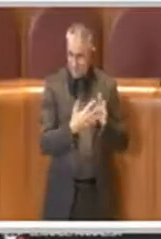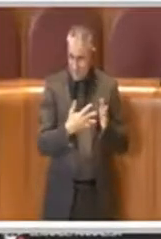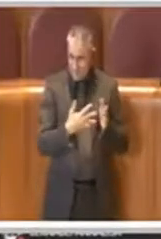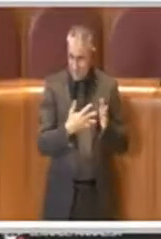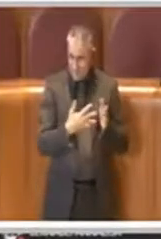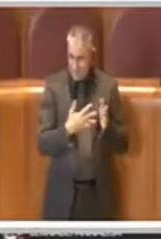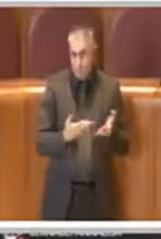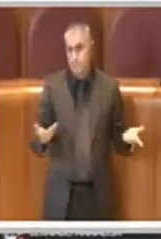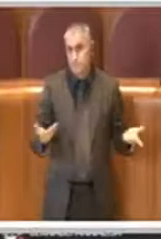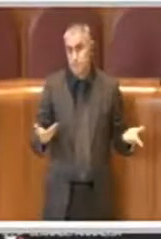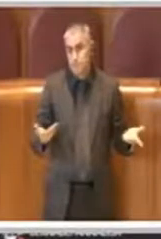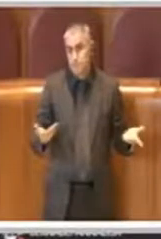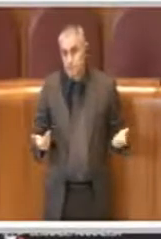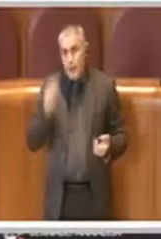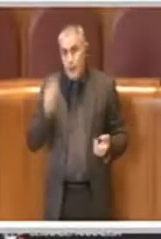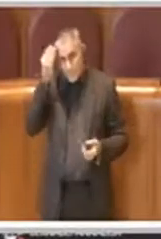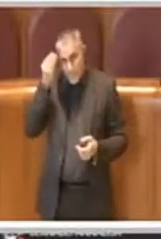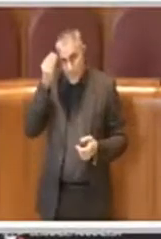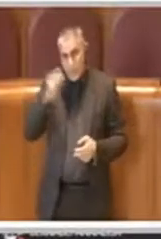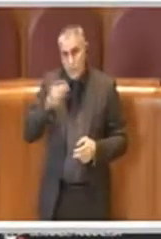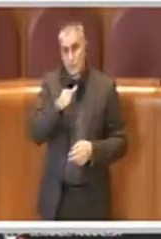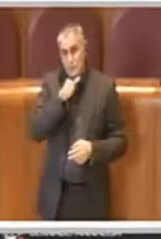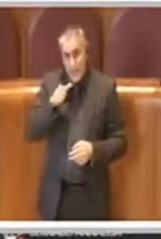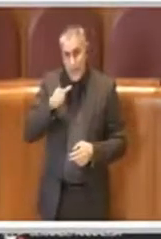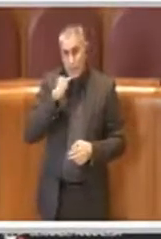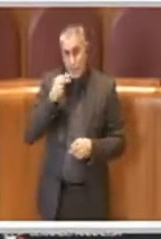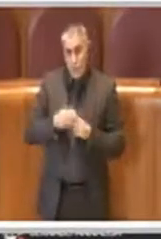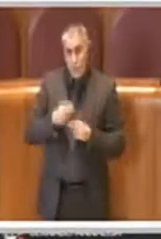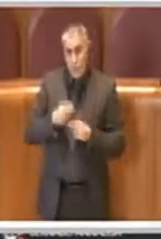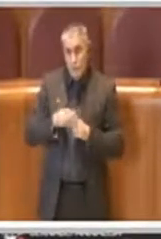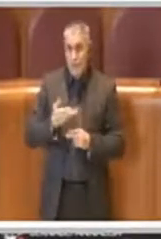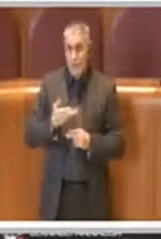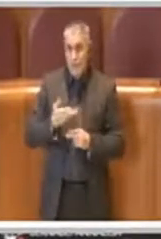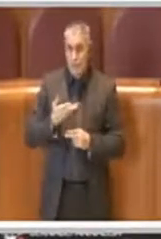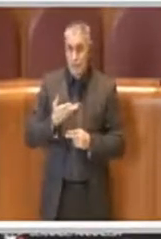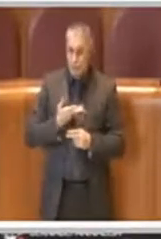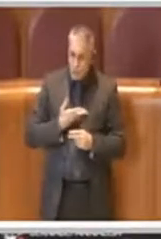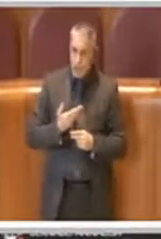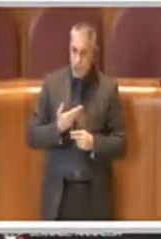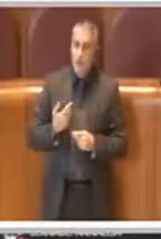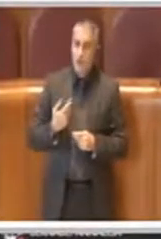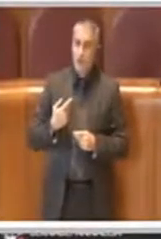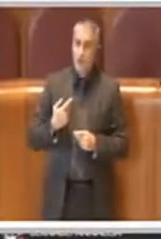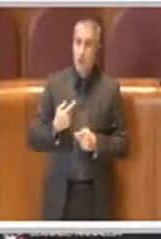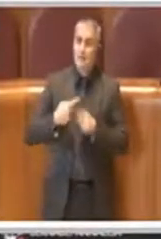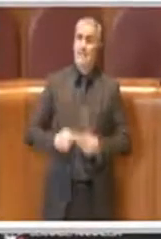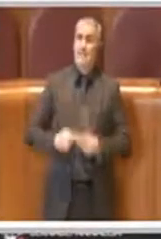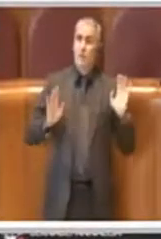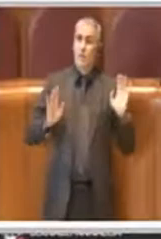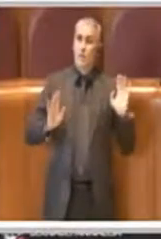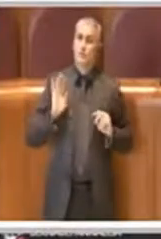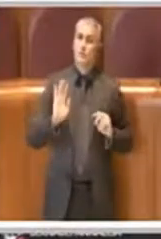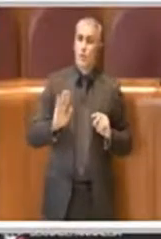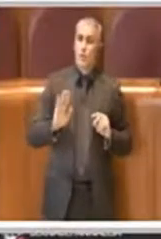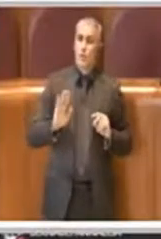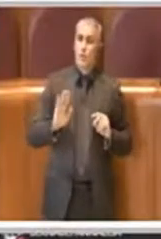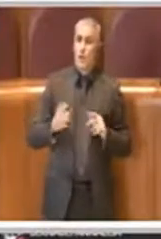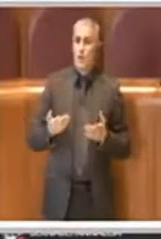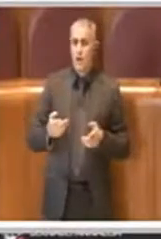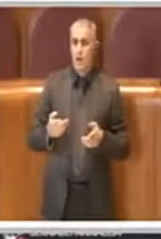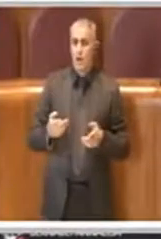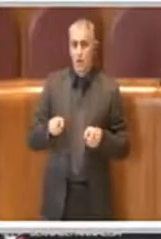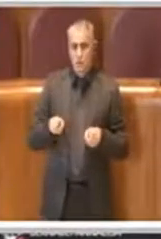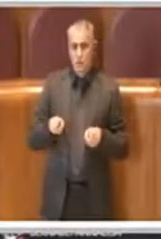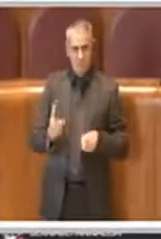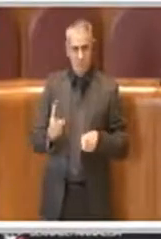utile avere anche, diciamo così, una testimonianza di quanto hanno giustamente riportato nelle settimane